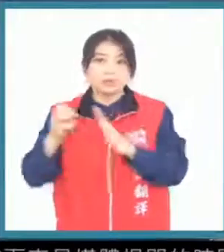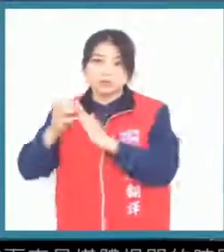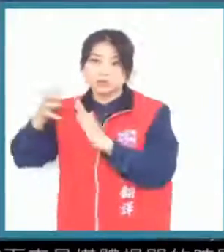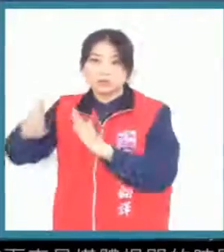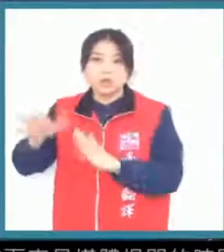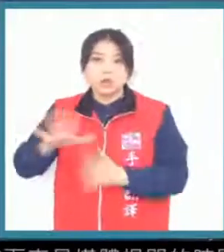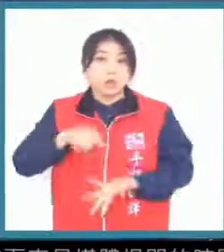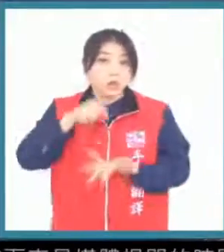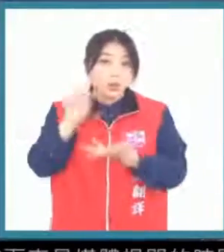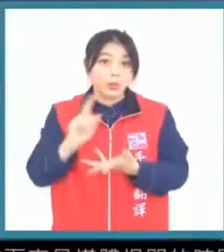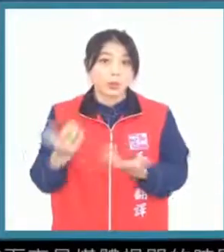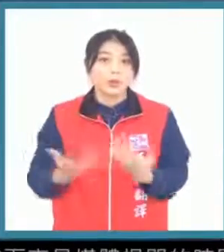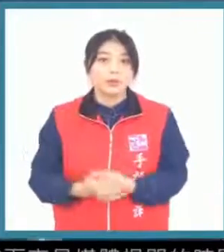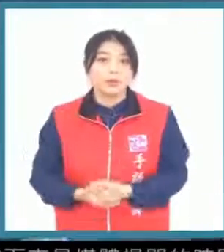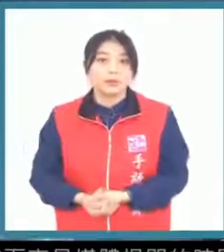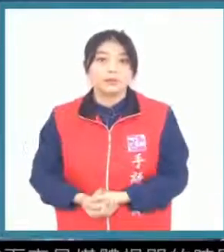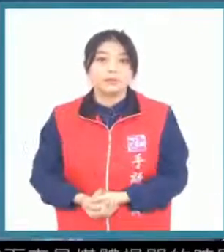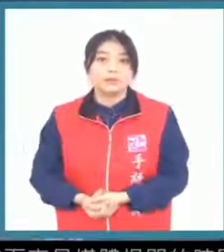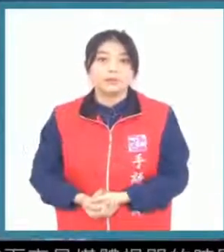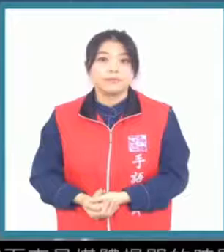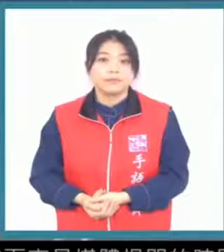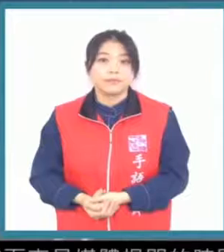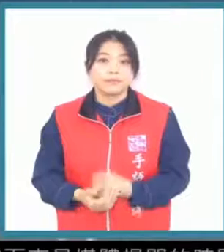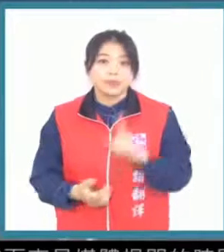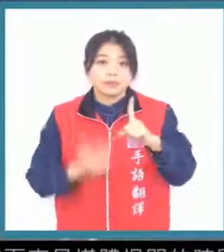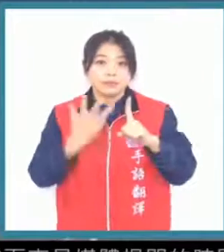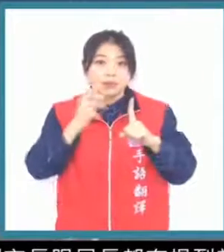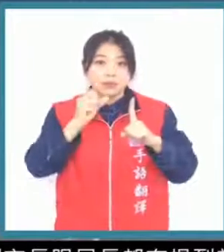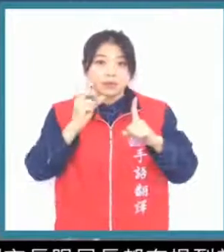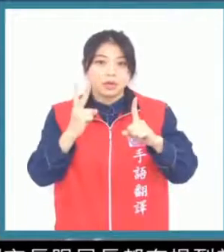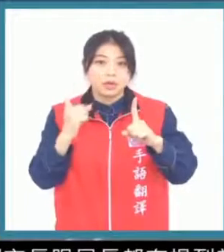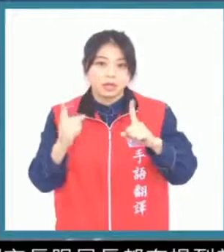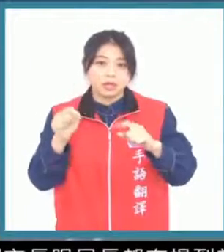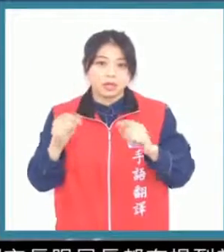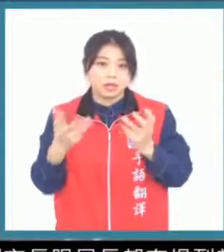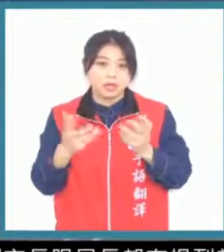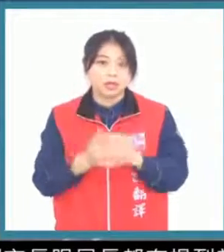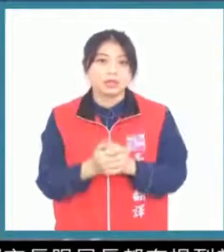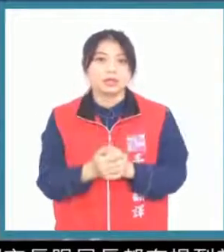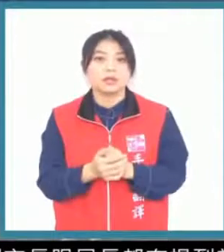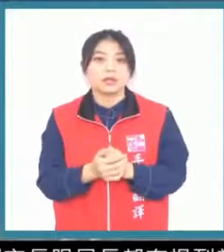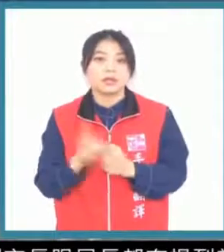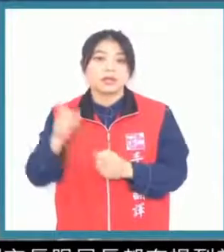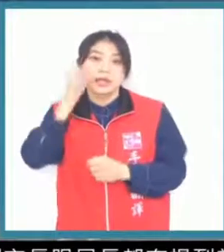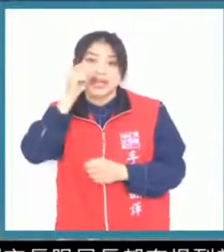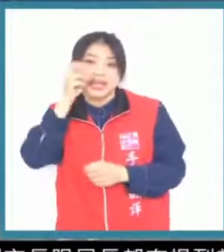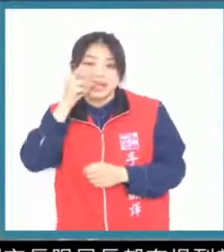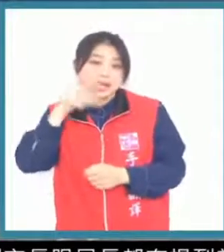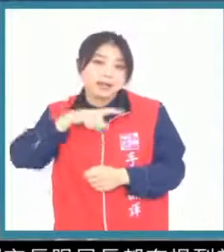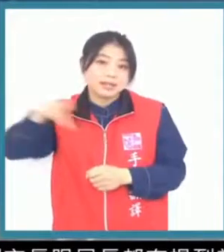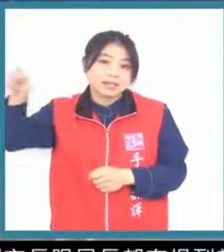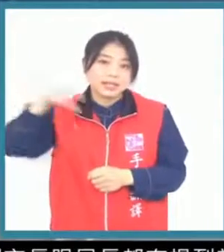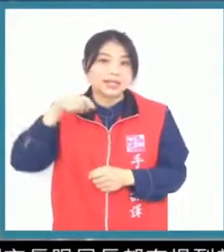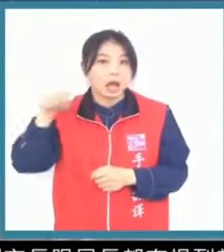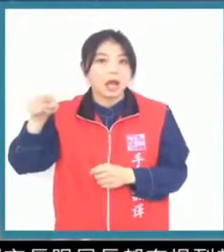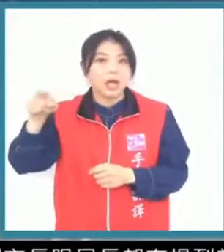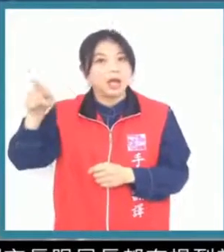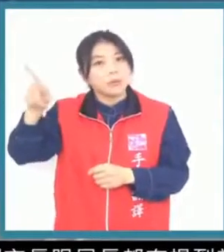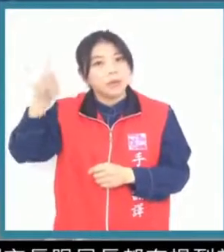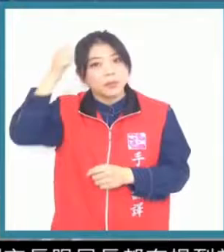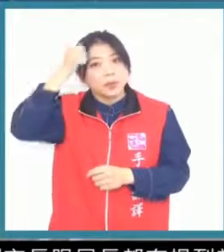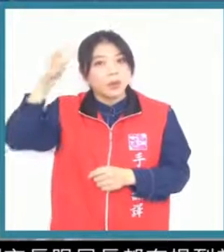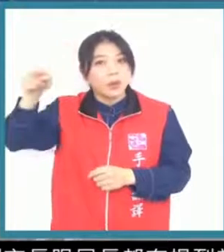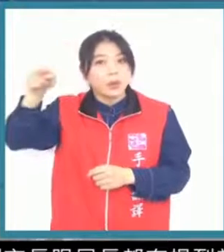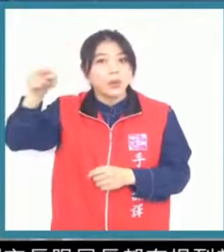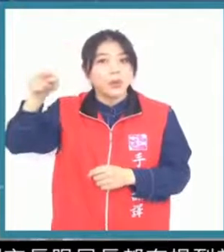提到，就是说我们的18521这个个案，那他是跟宜兰这边的这个饭店的朋